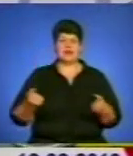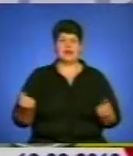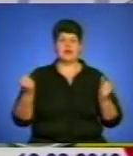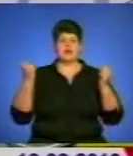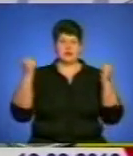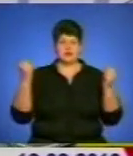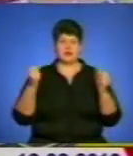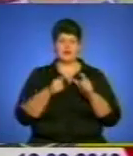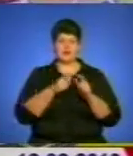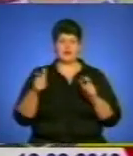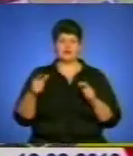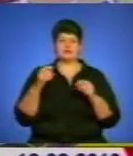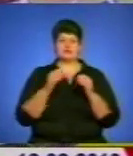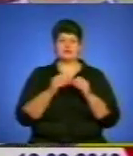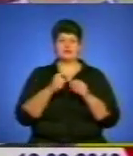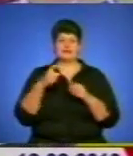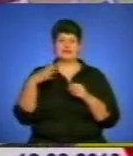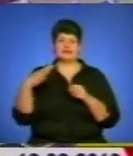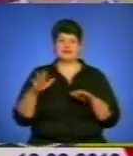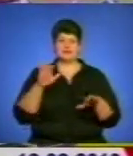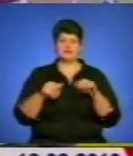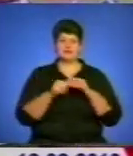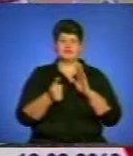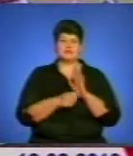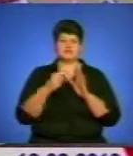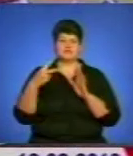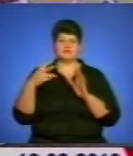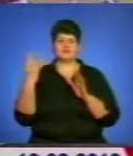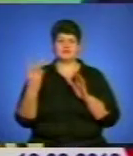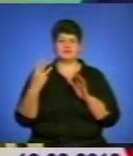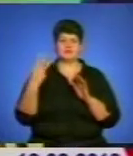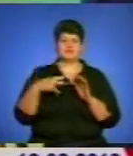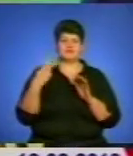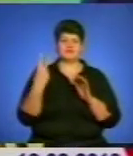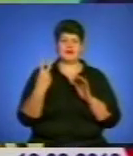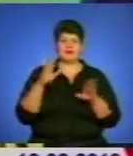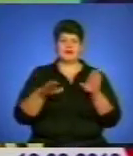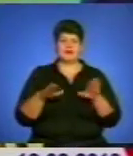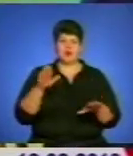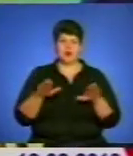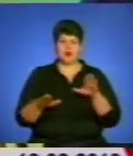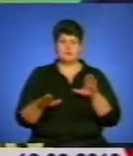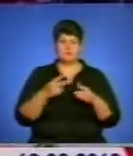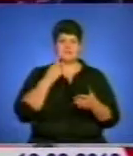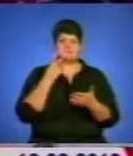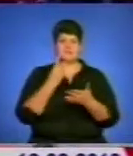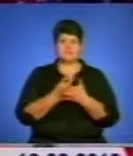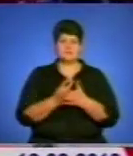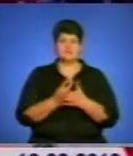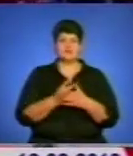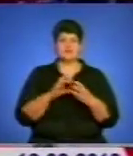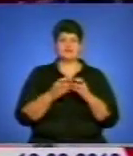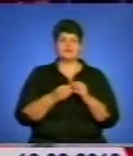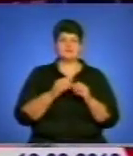хвилин вагою 16, 24 чи 32 кілограми, залежно від рангу спортсмена. Передбачити результати суперника